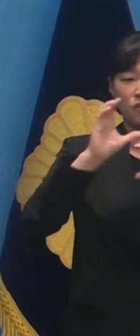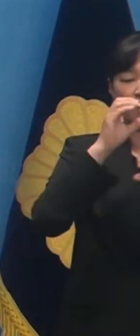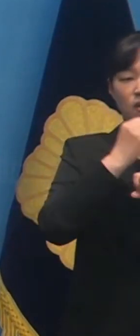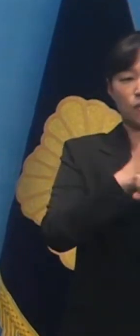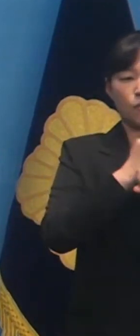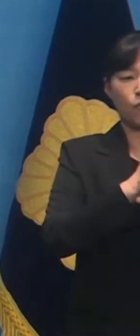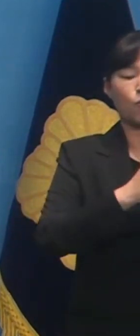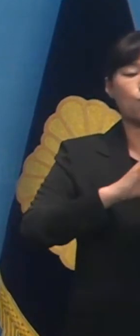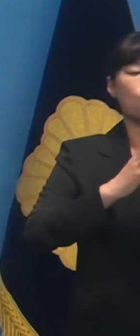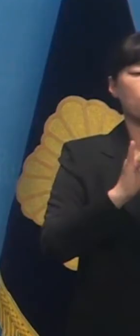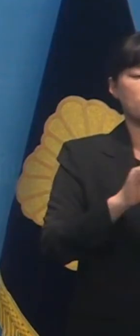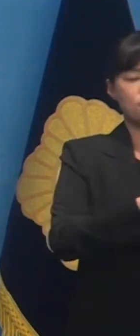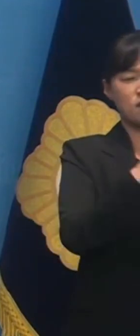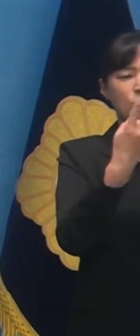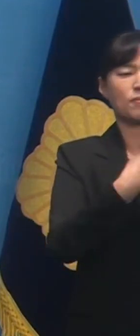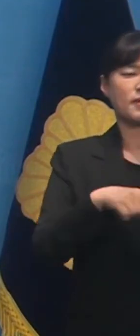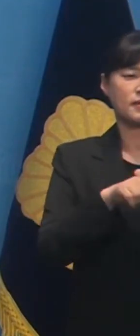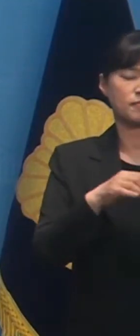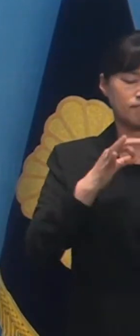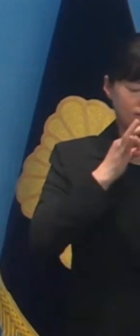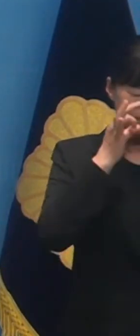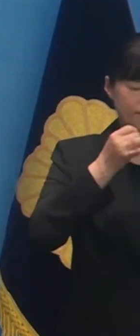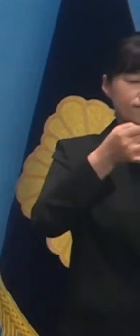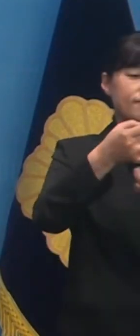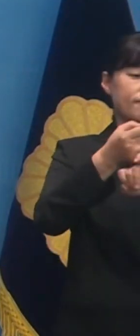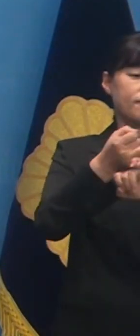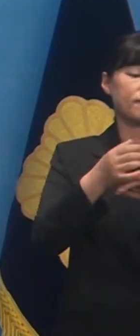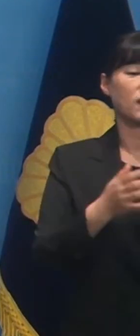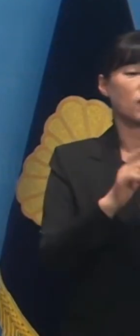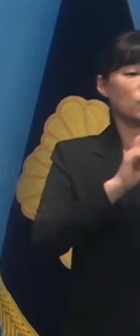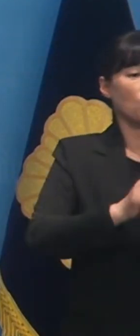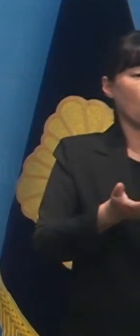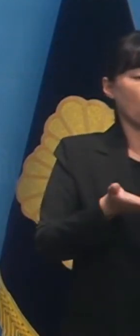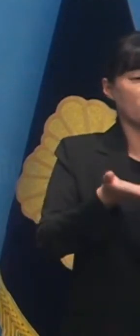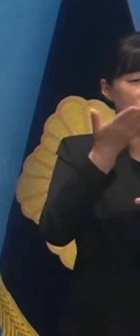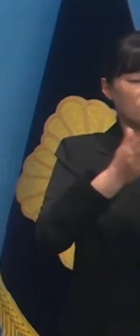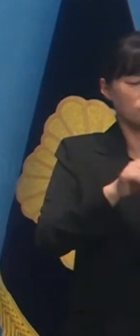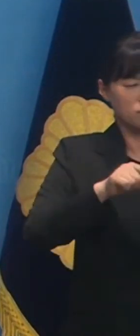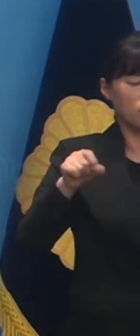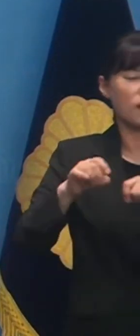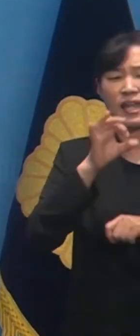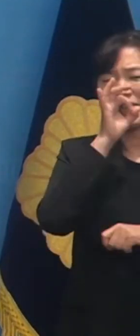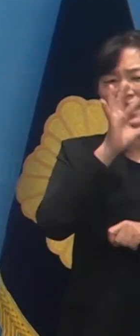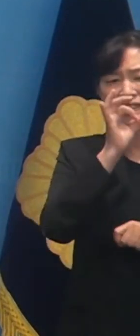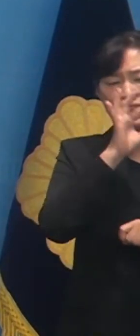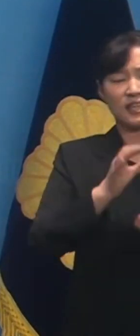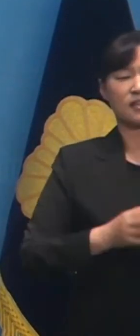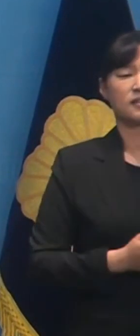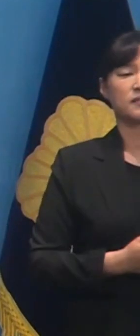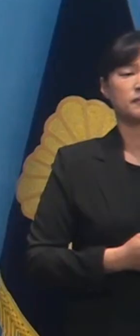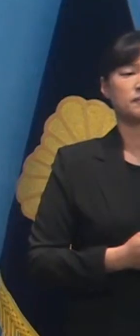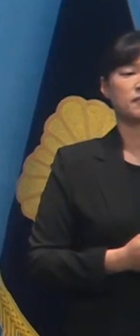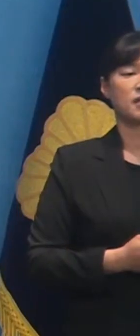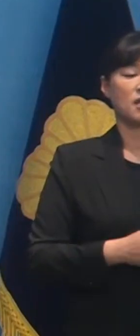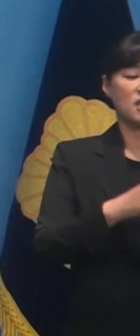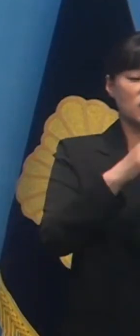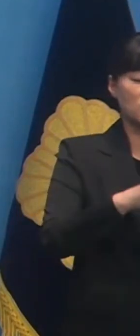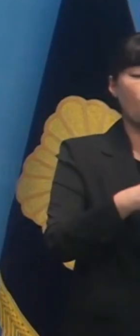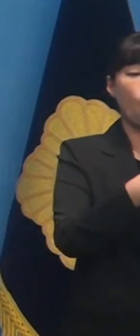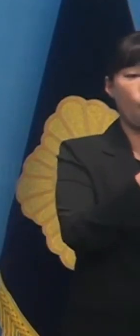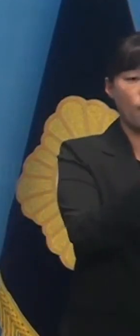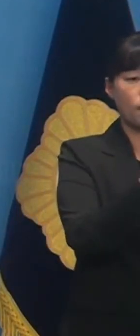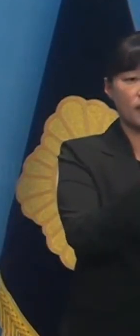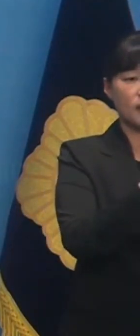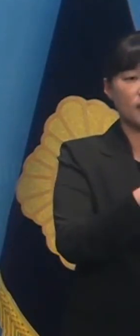민생 살리기에 앞장서겠습니다. 더 이상 지체할 시간도 여력도 없습니다. 지역화폐의